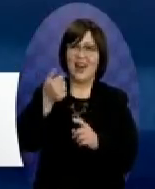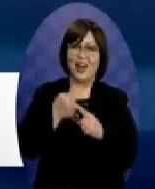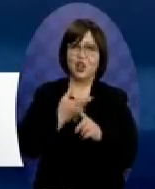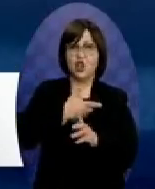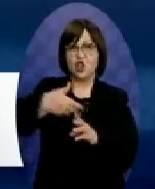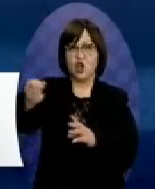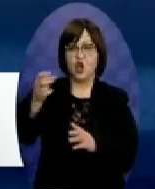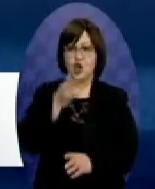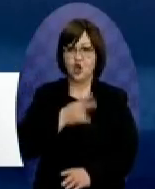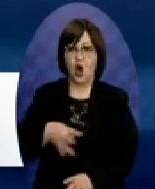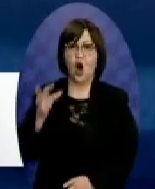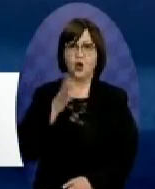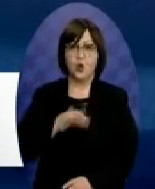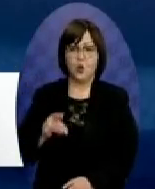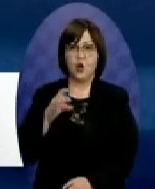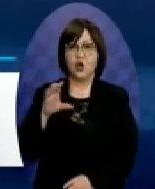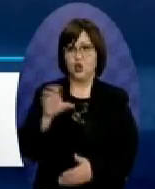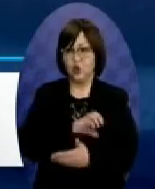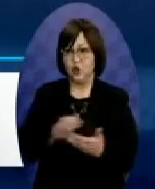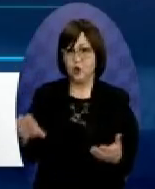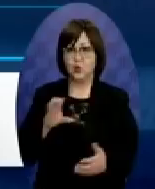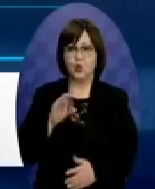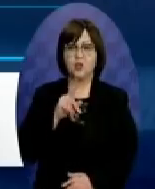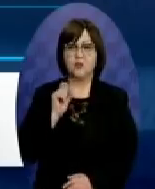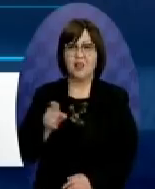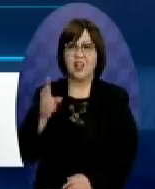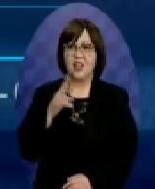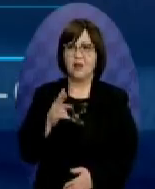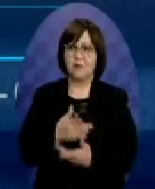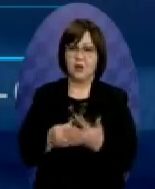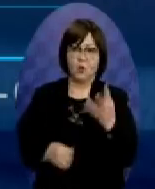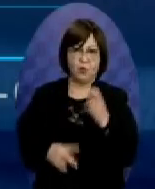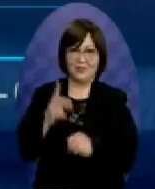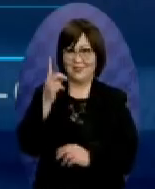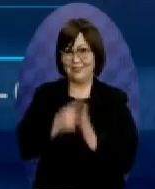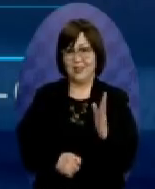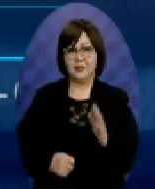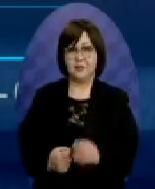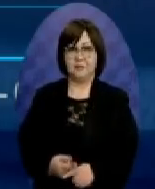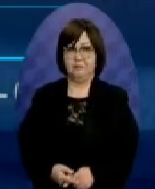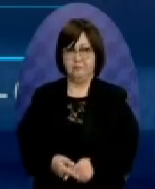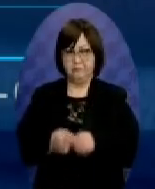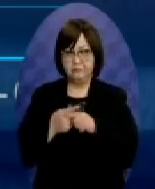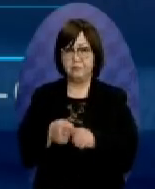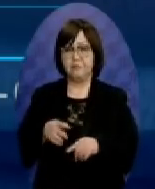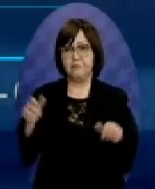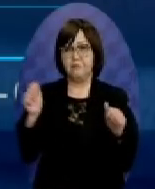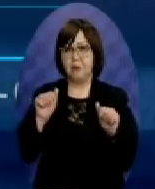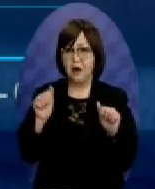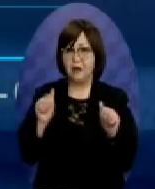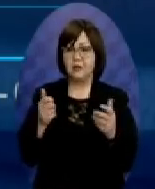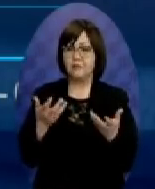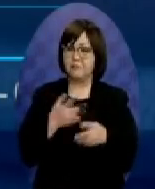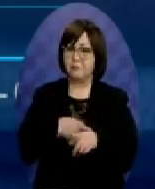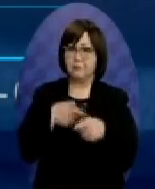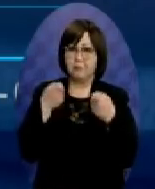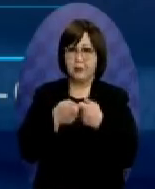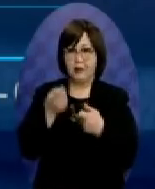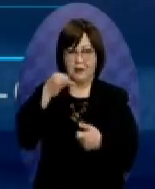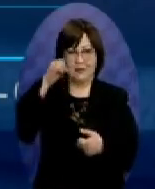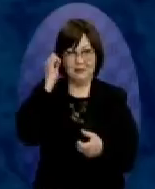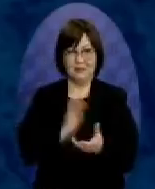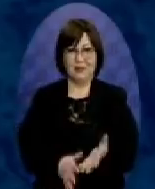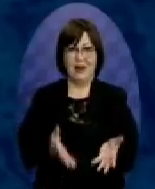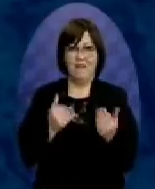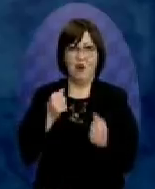графикаас ноолуурын сүлжмэл эдлийн үйлдвэрлэл 1-р сард эрс өсөж байгаа нь харагдаж байна. Мөн баярын үеэр хамгийн их авдаг бүтээгдэхүүний